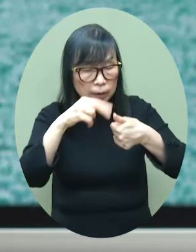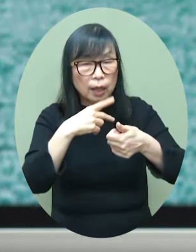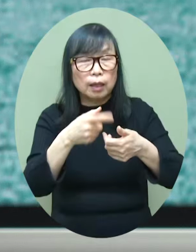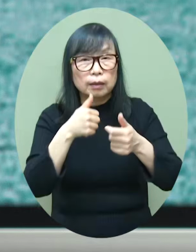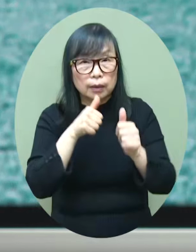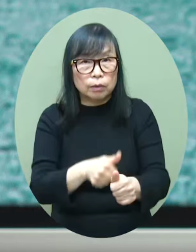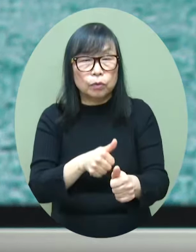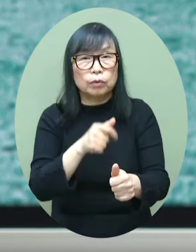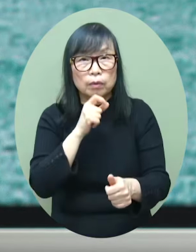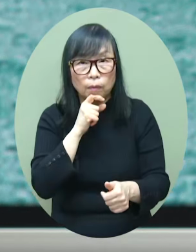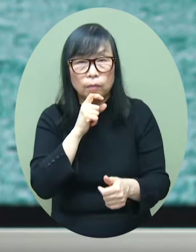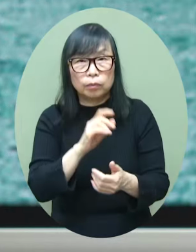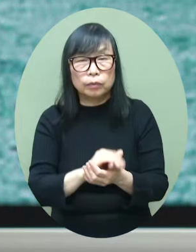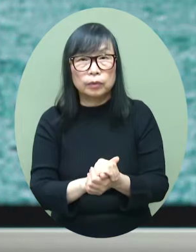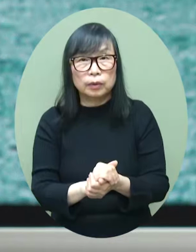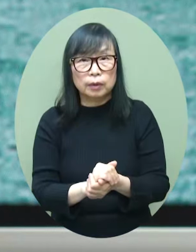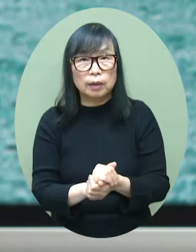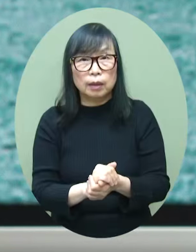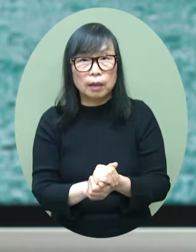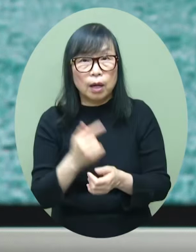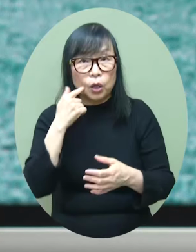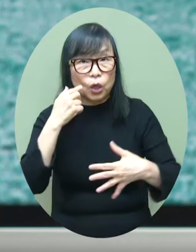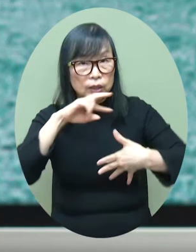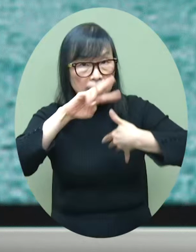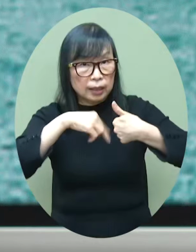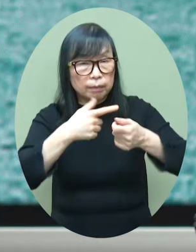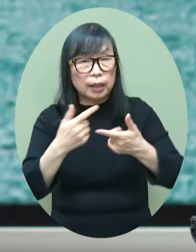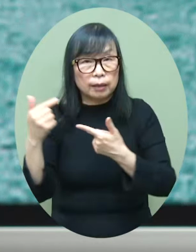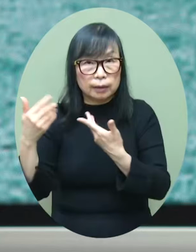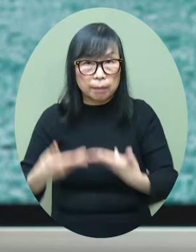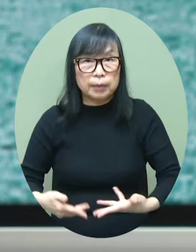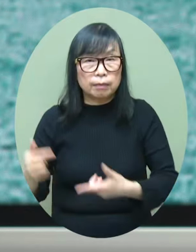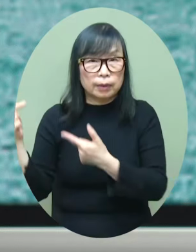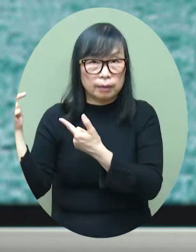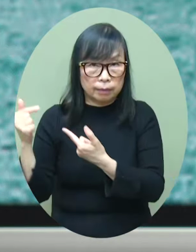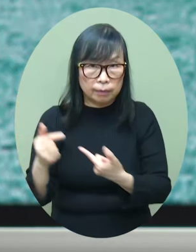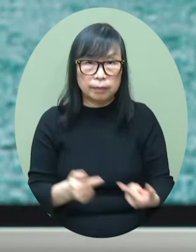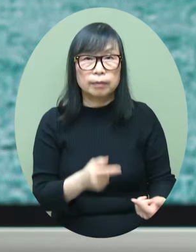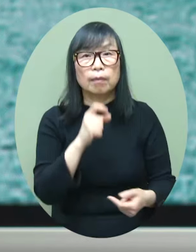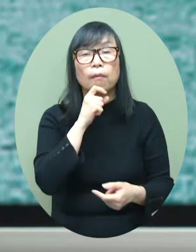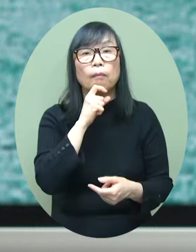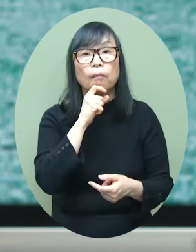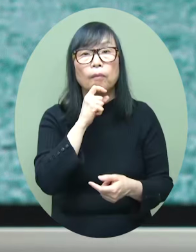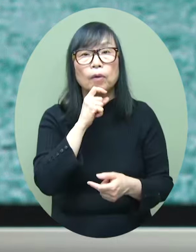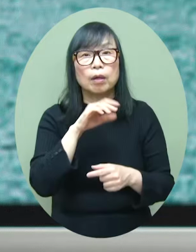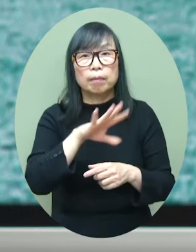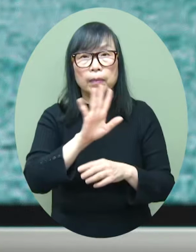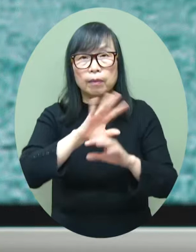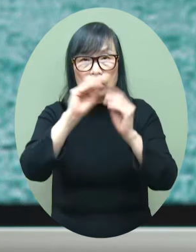都跟進緊啦。咁當然嗰個強制檢測今日仲係可以做嘅。咁所以唔係